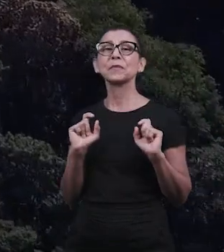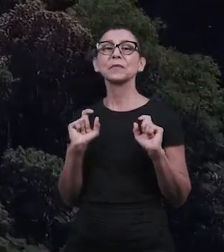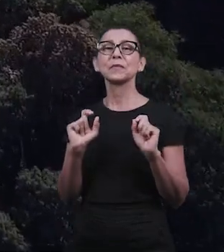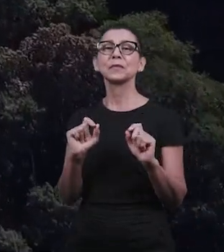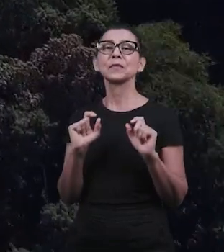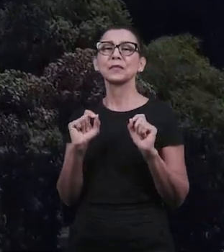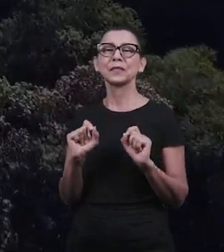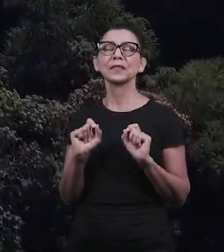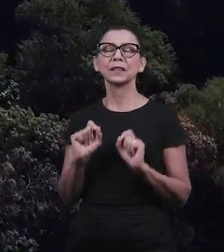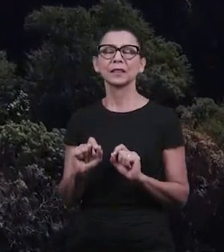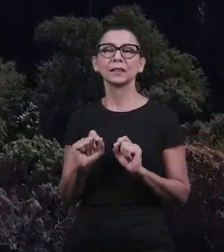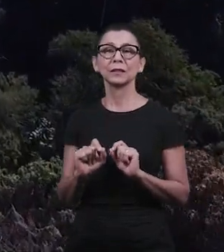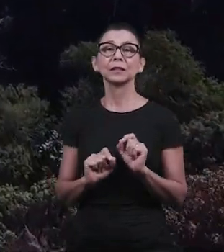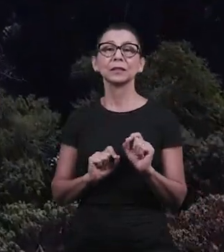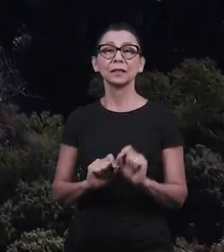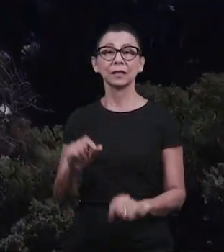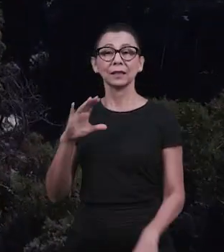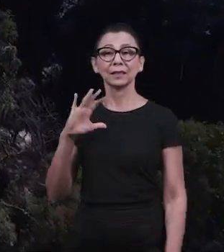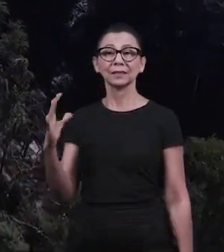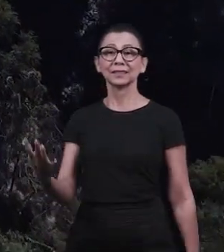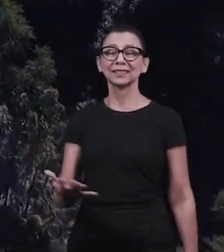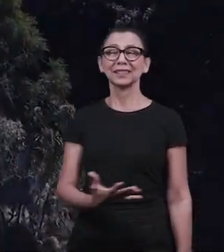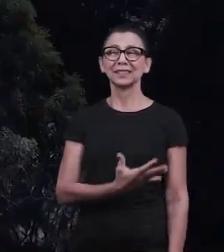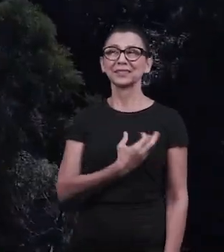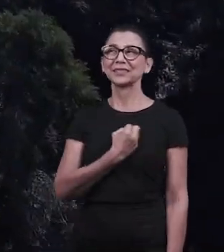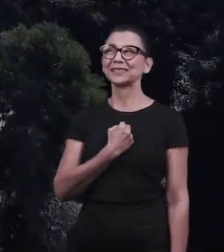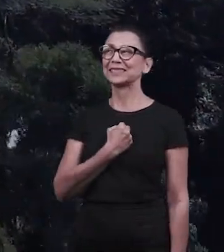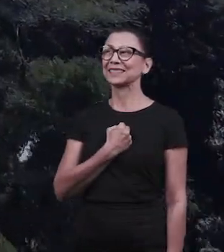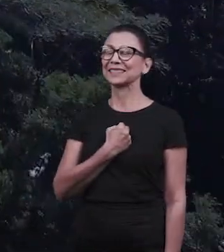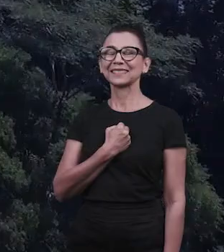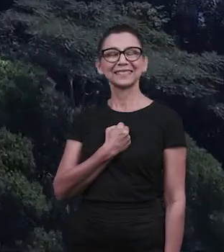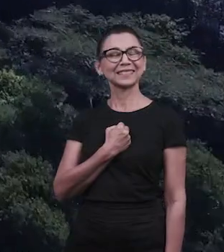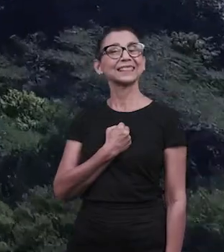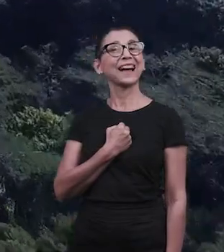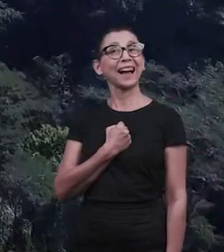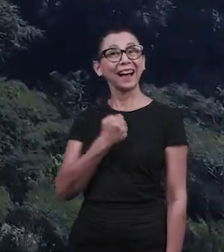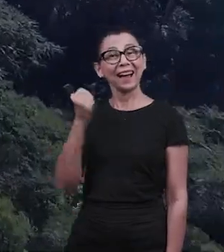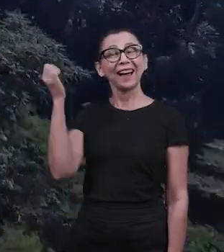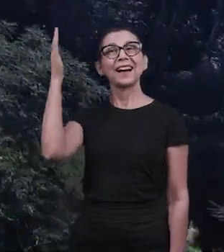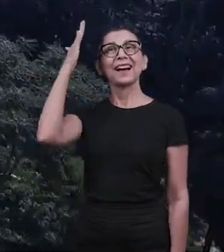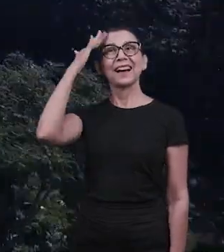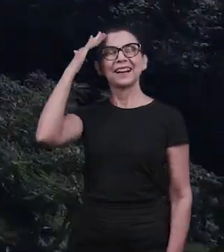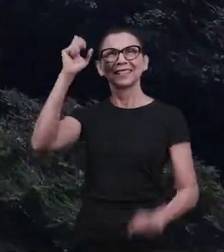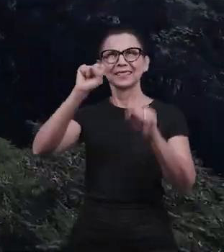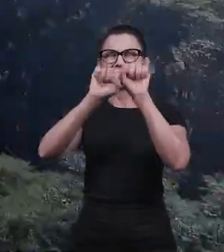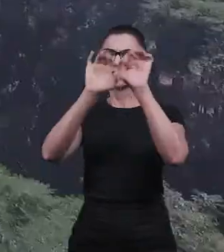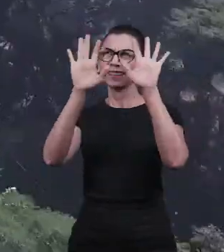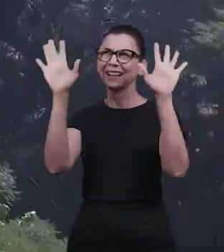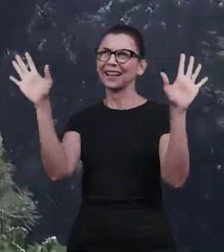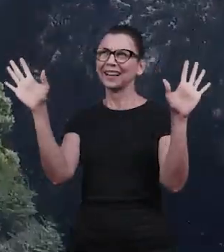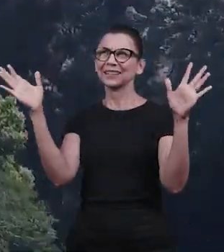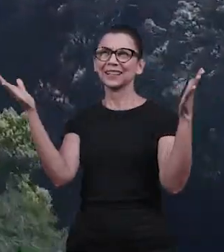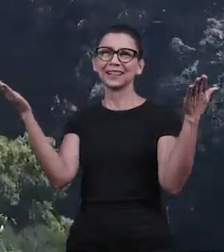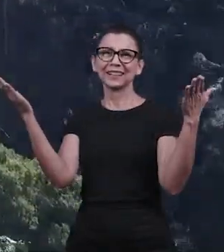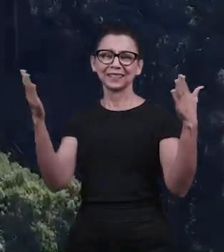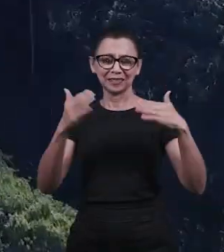Помог мне понять, что такое спасение. И тогда я открыл ему сердце мое.